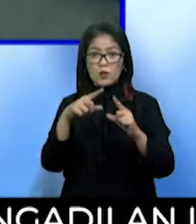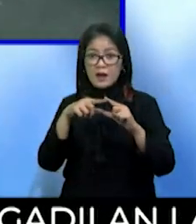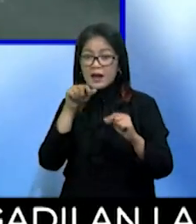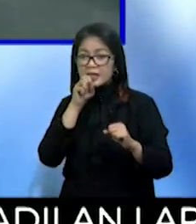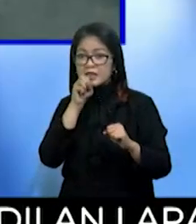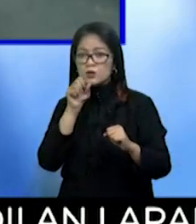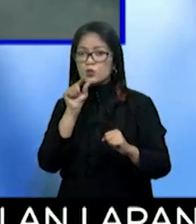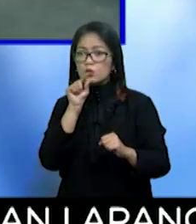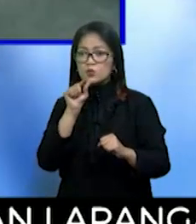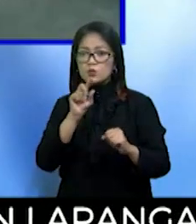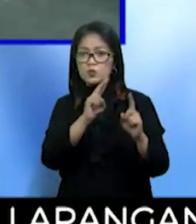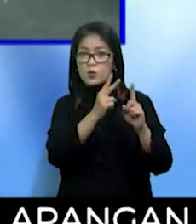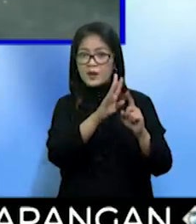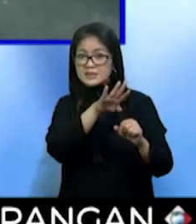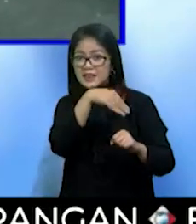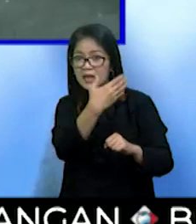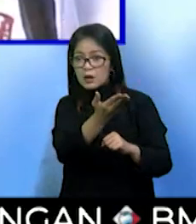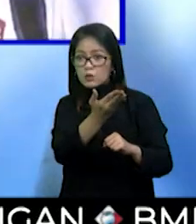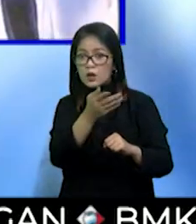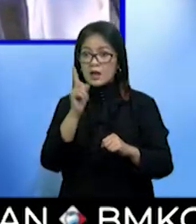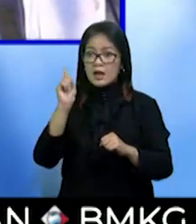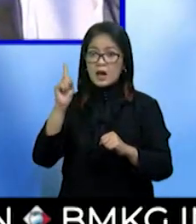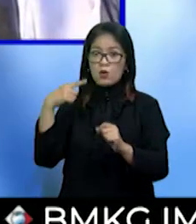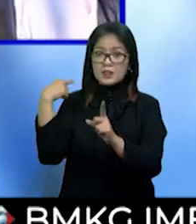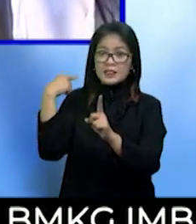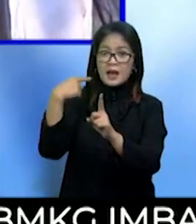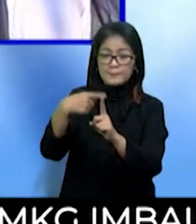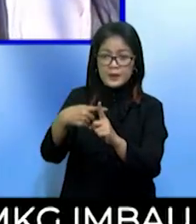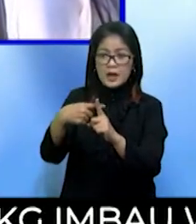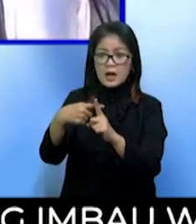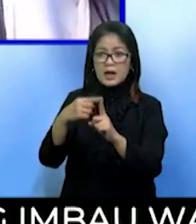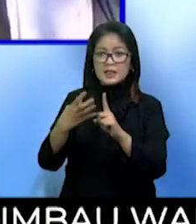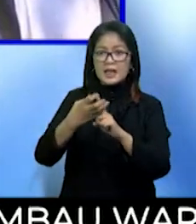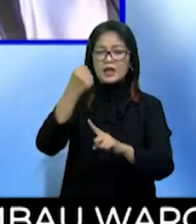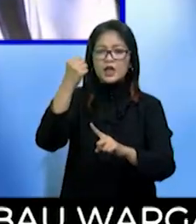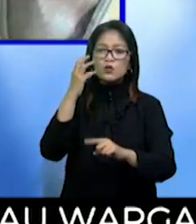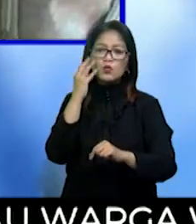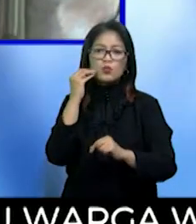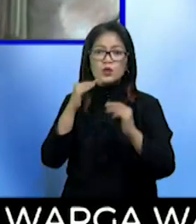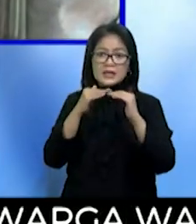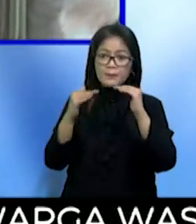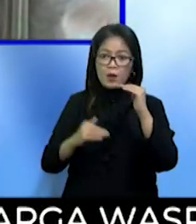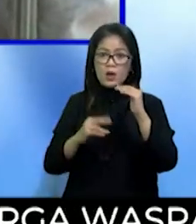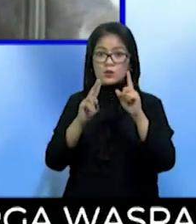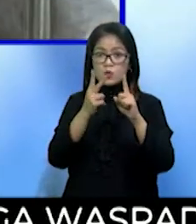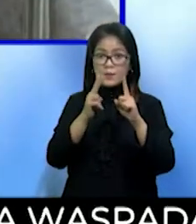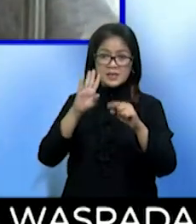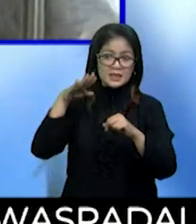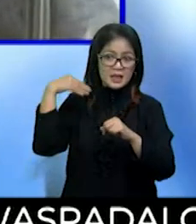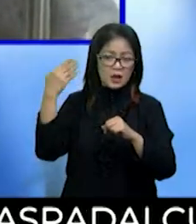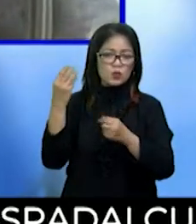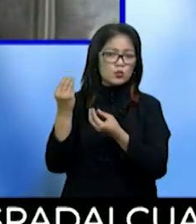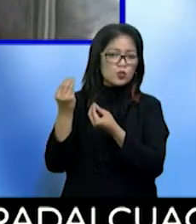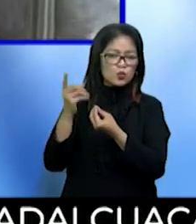ke atas. Jadi kalau nanti akan ada penambahan sasaran pada usia di bawah 12 tahun, kita akan tunggu dulu izin